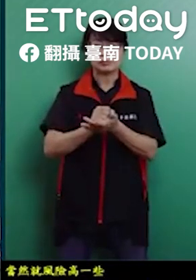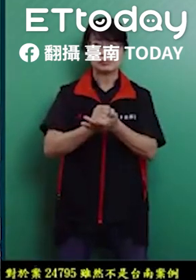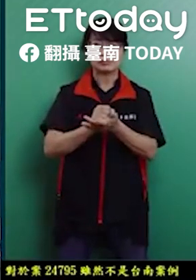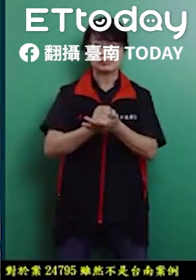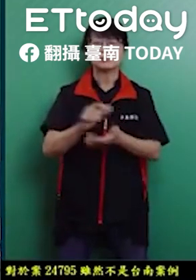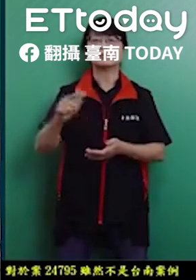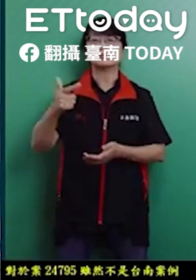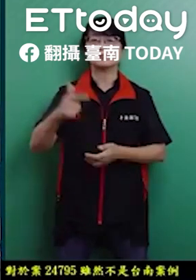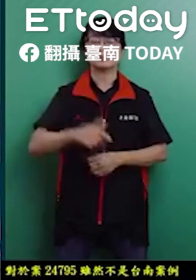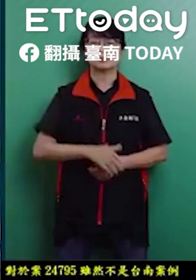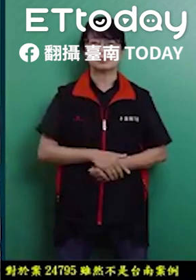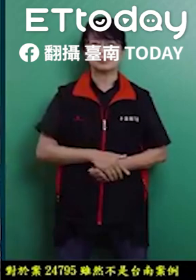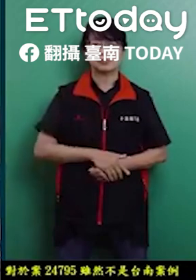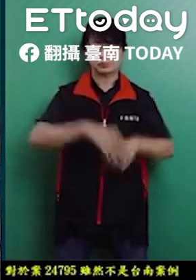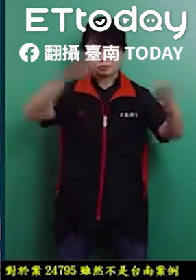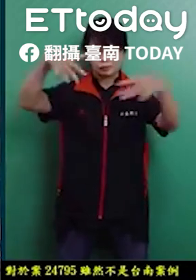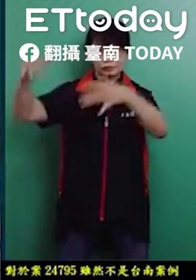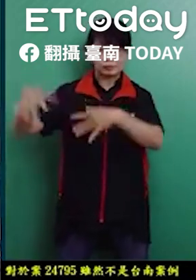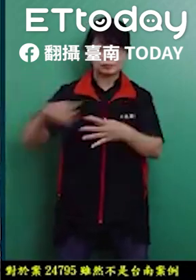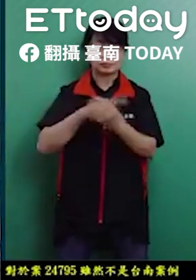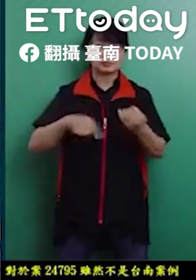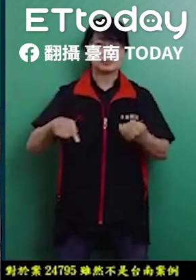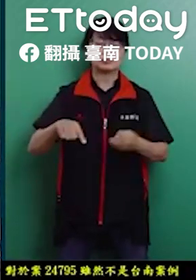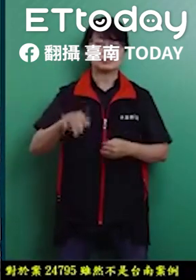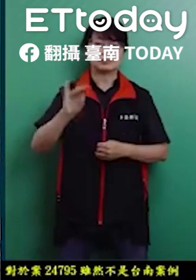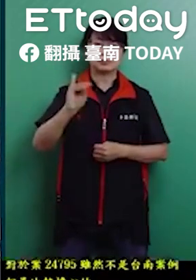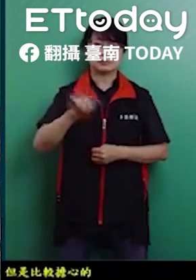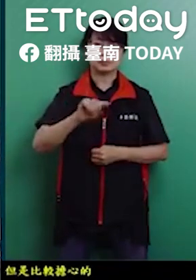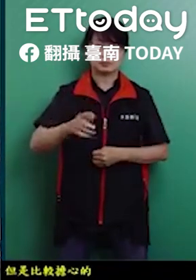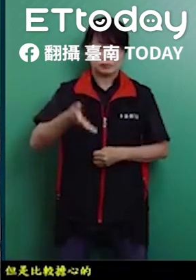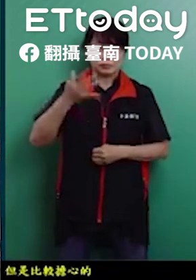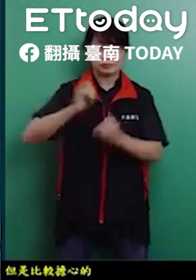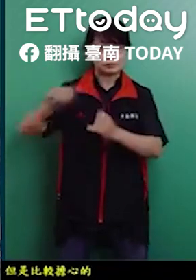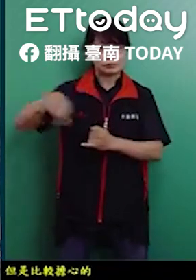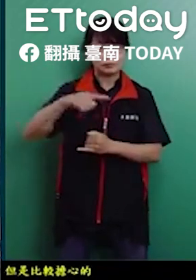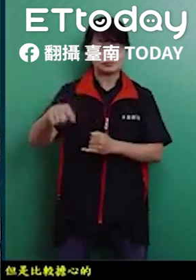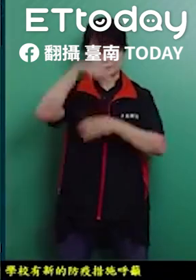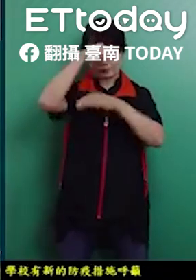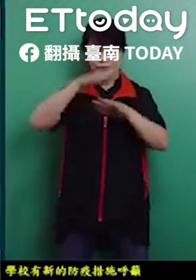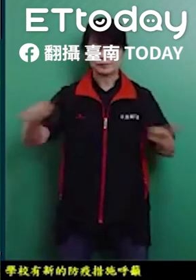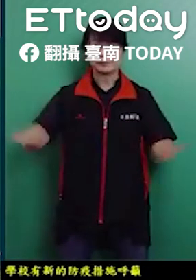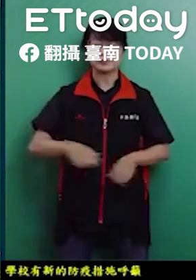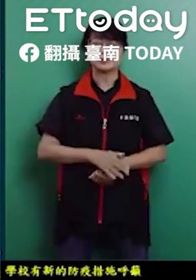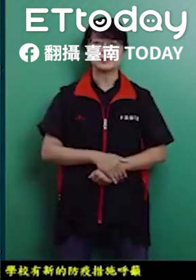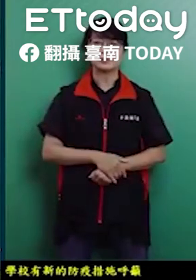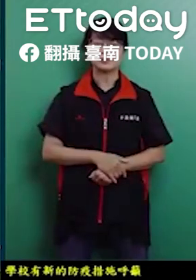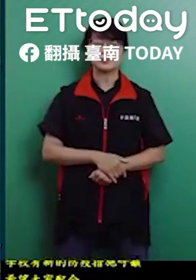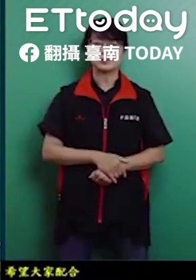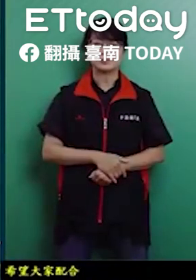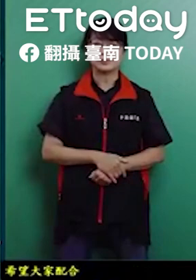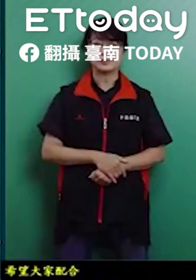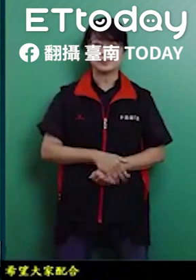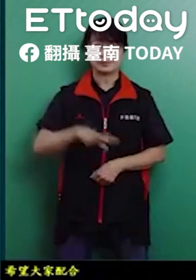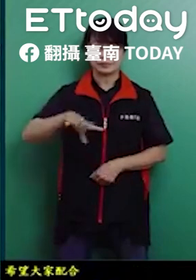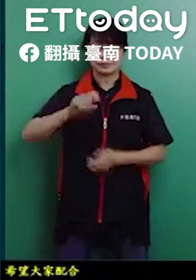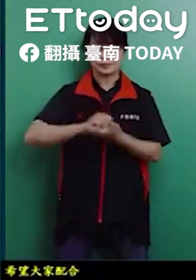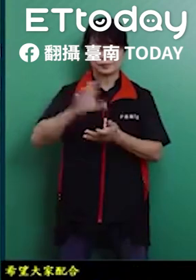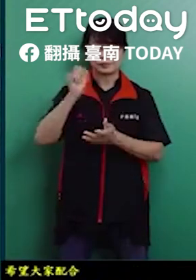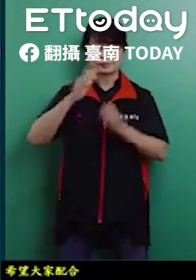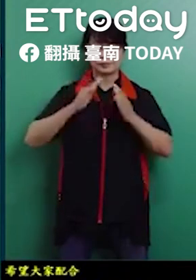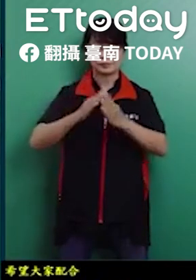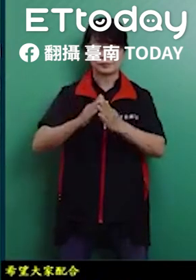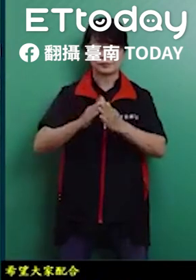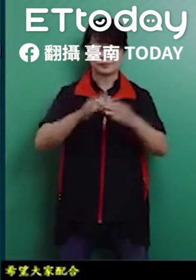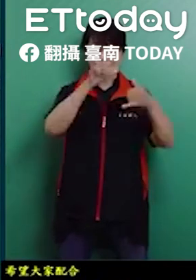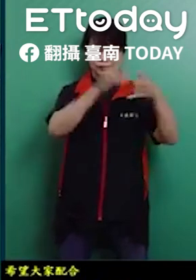列了，就是邀请1000多位的民众来做筛检。 那这边先跟大家报告台南市新